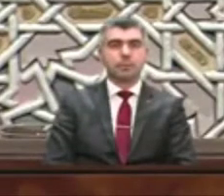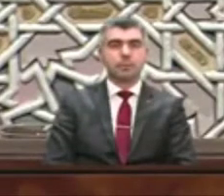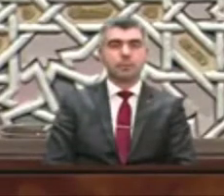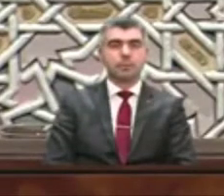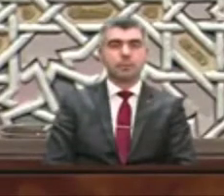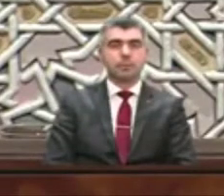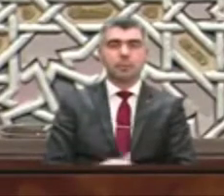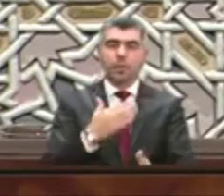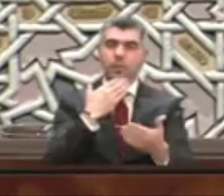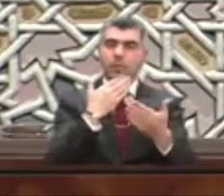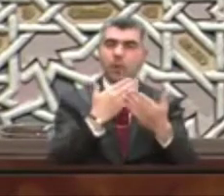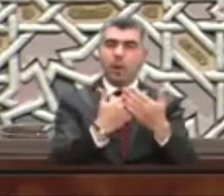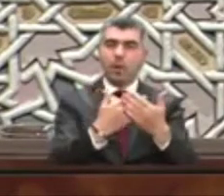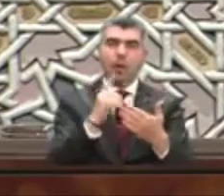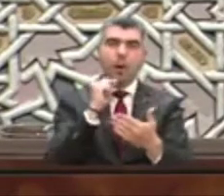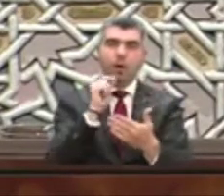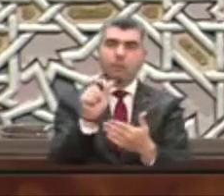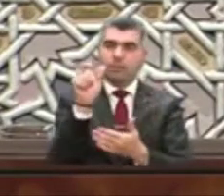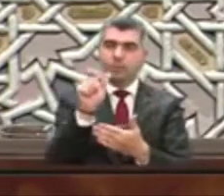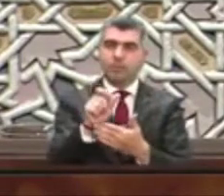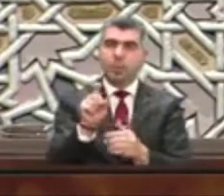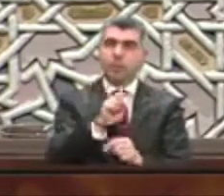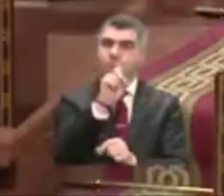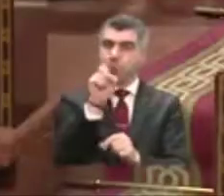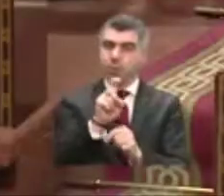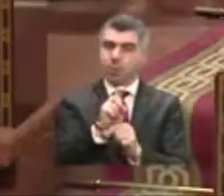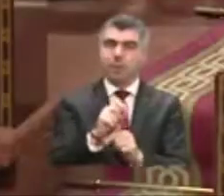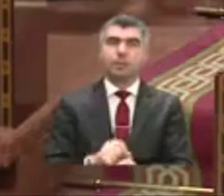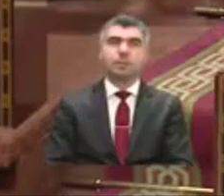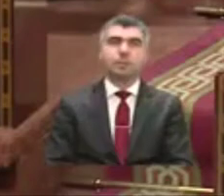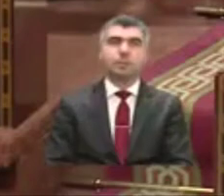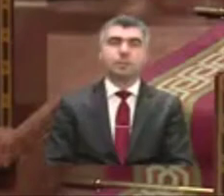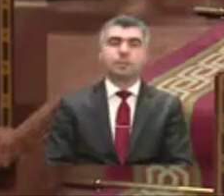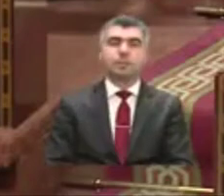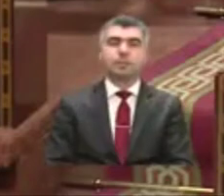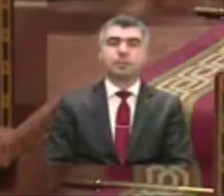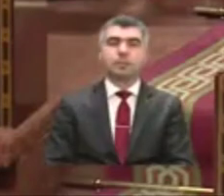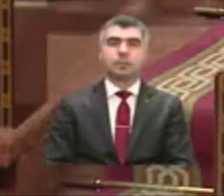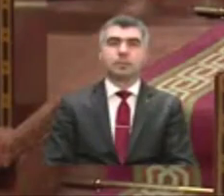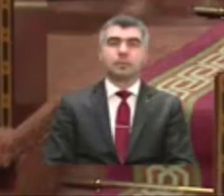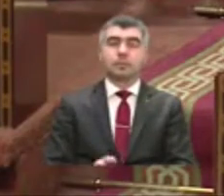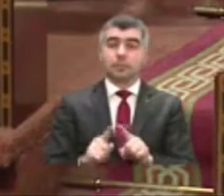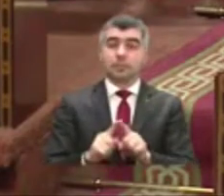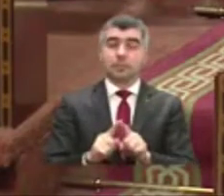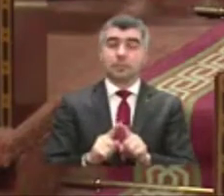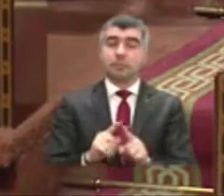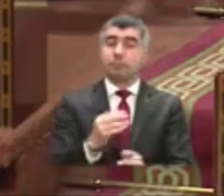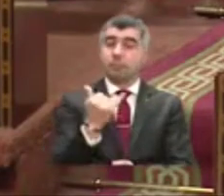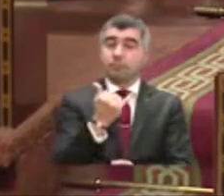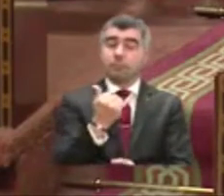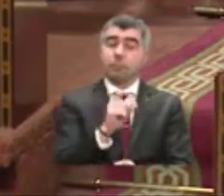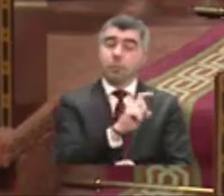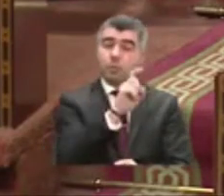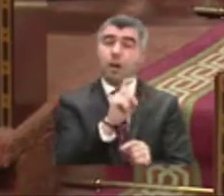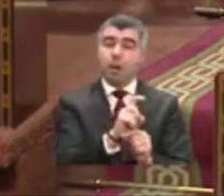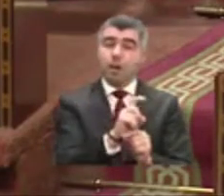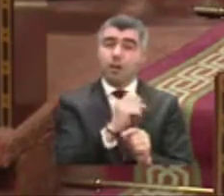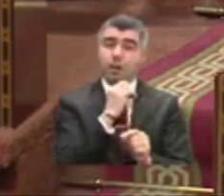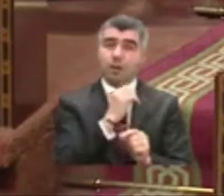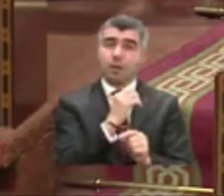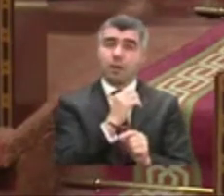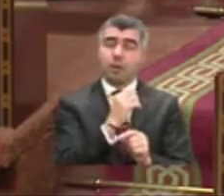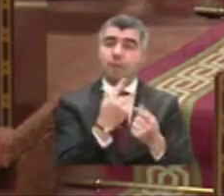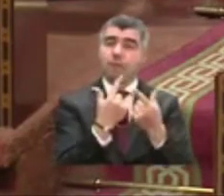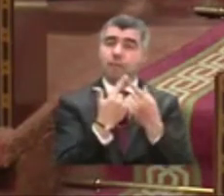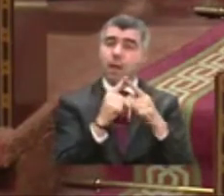شكرا سيد نائب محترم على هذا السؤال سيد الرئيس. فبالنسبة لهذه النقطة بالذات، فكما تعلمون كانت هنالك عديد